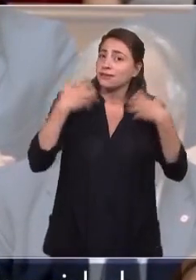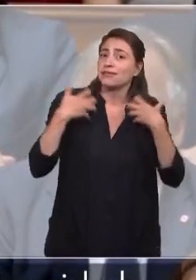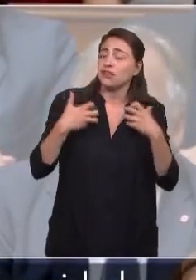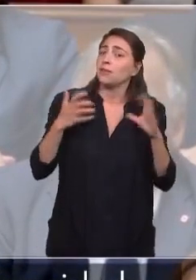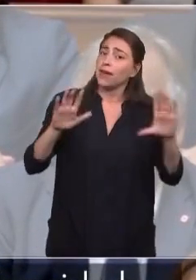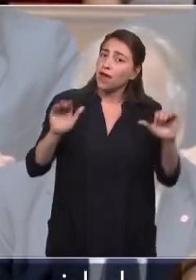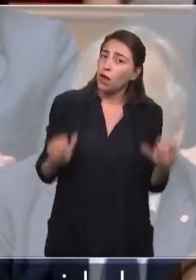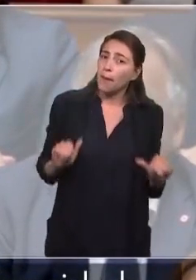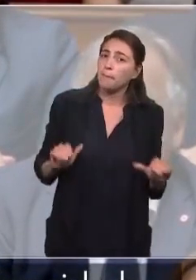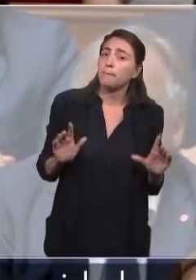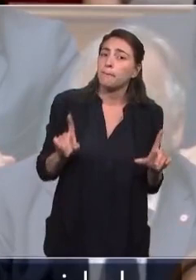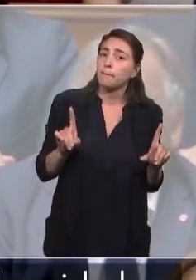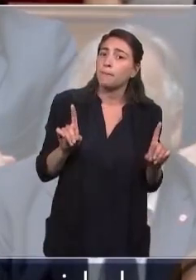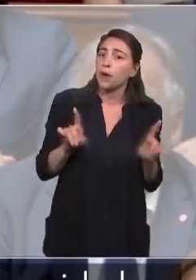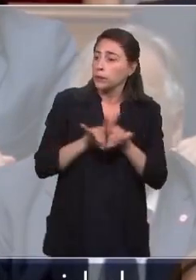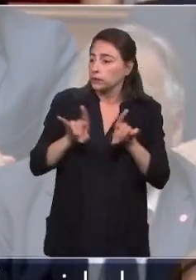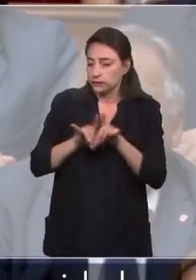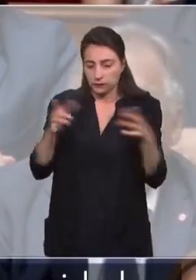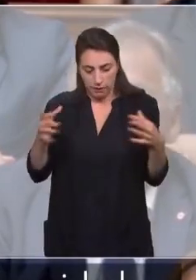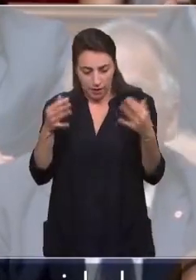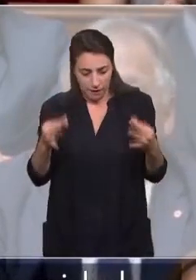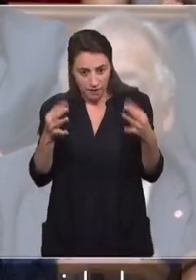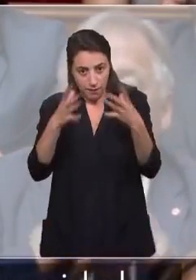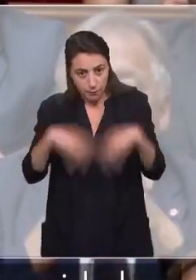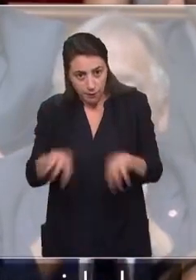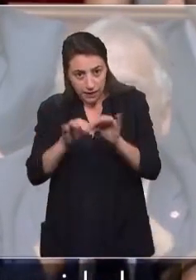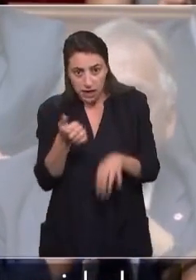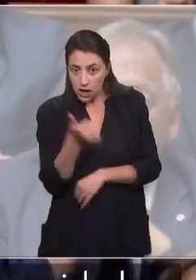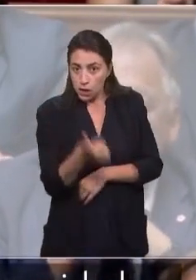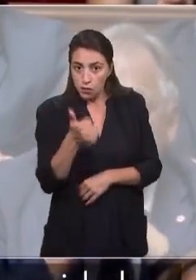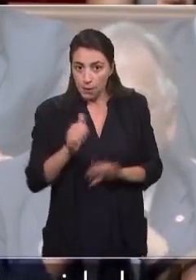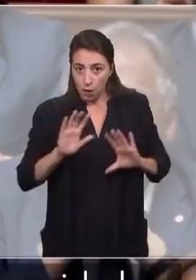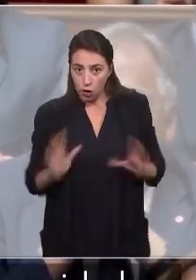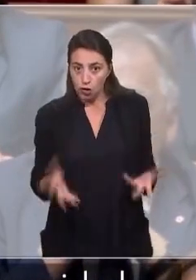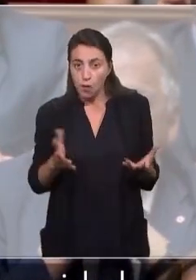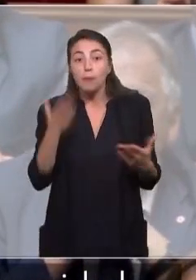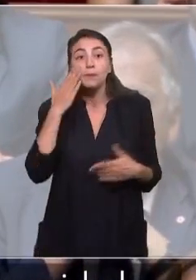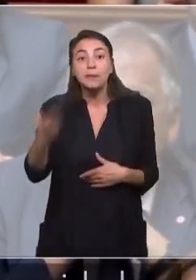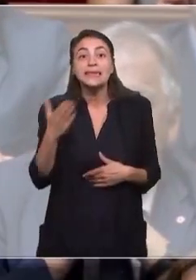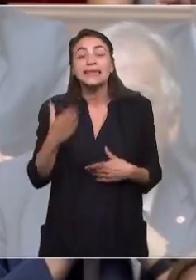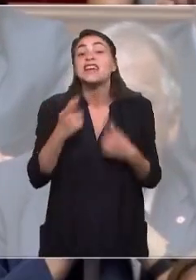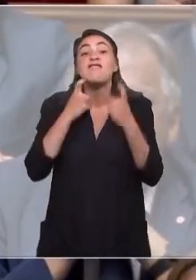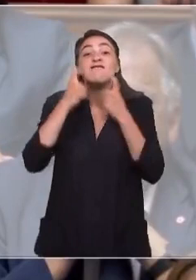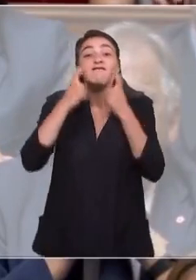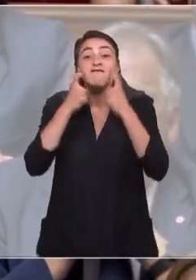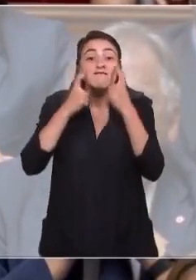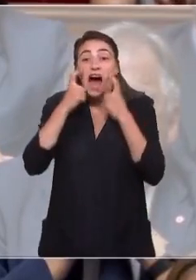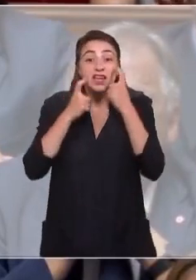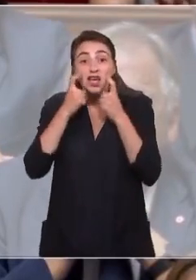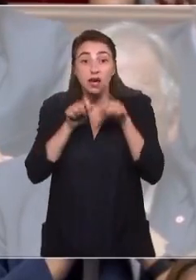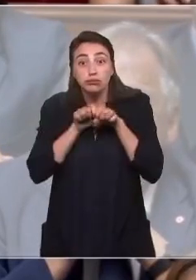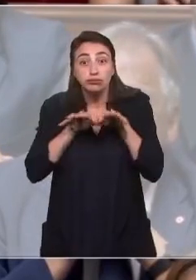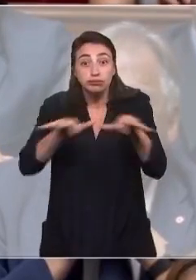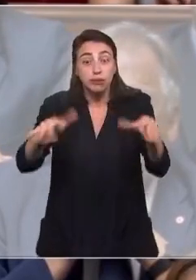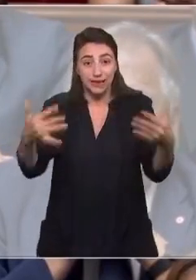de la préparation du pays à une éventuelle remontée de la variole sous la forme d'une attaque terroriste. En 2006, il y